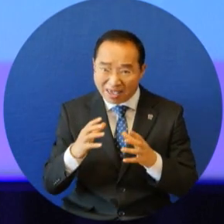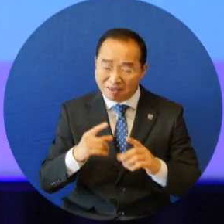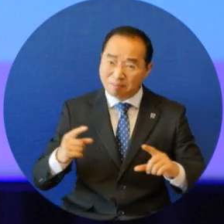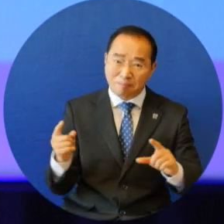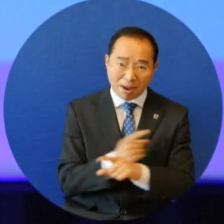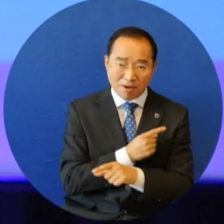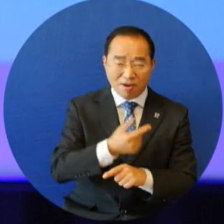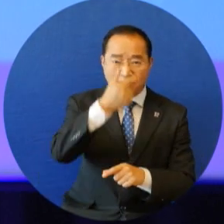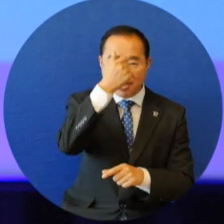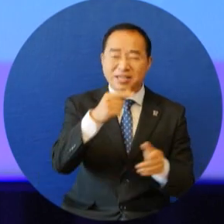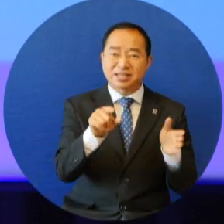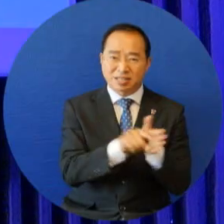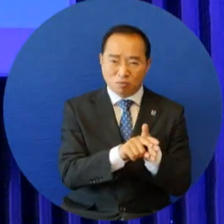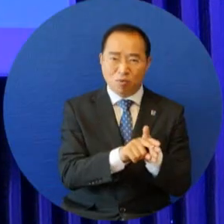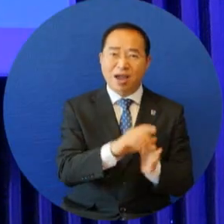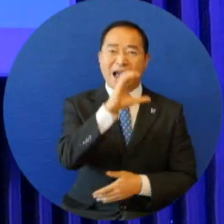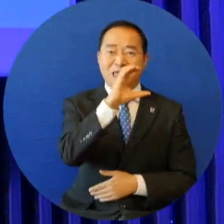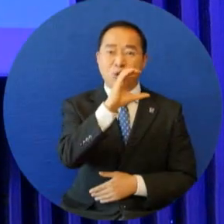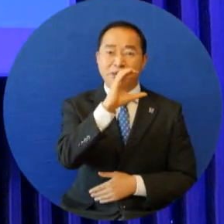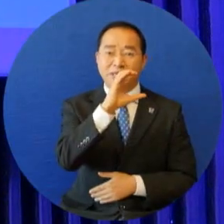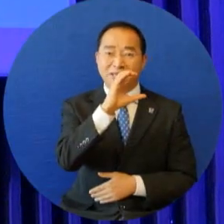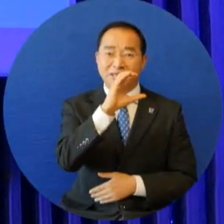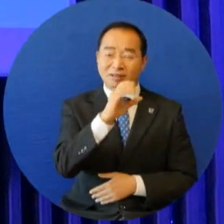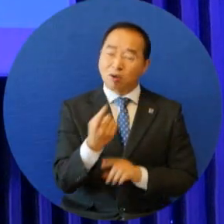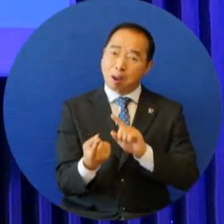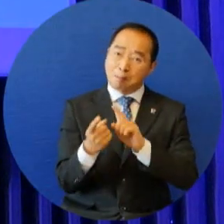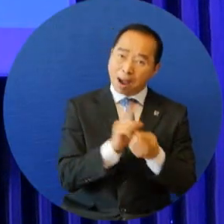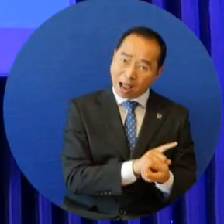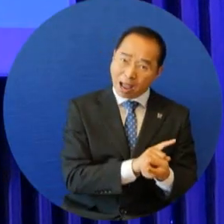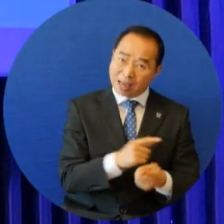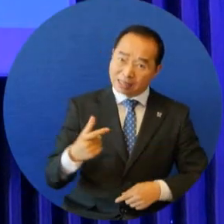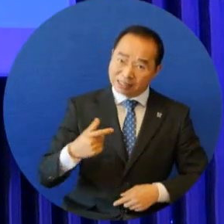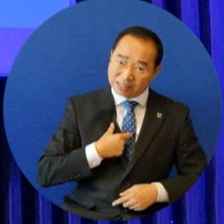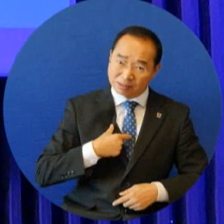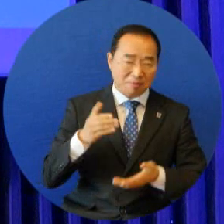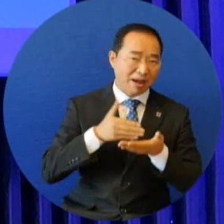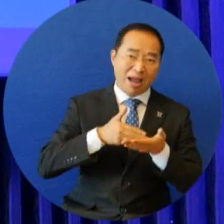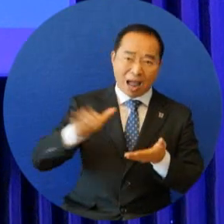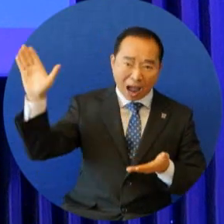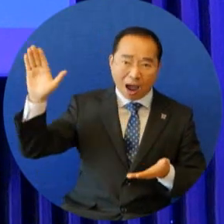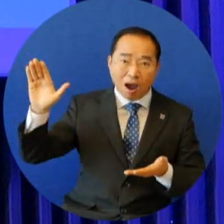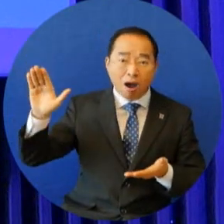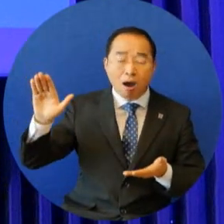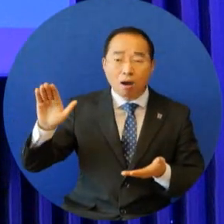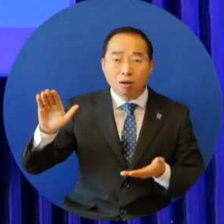싫은 사람들은 나라를 떠나라 라고 얘기하면서 단